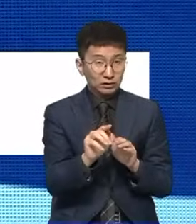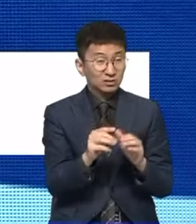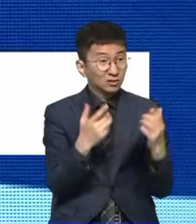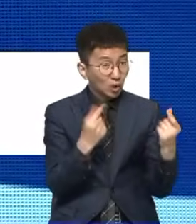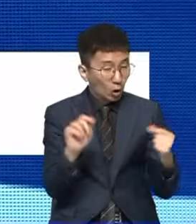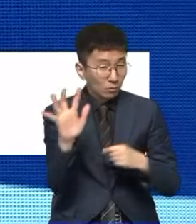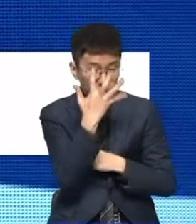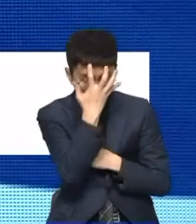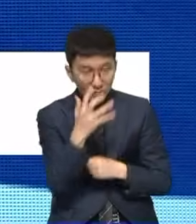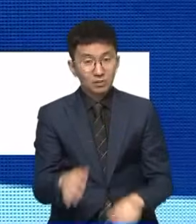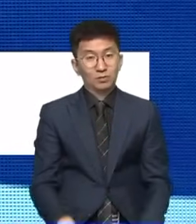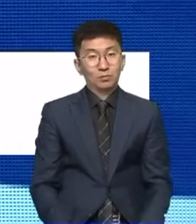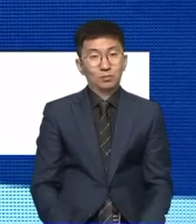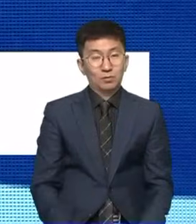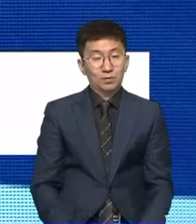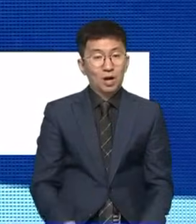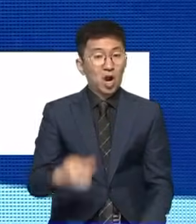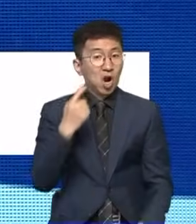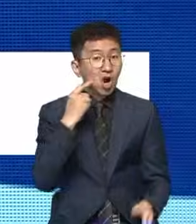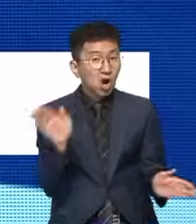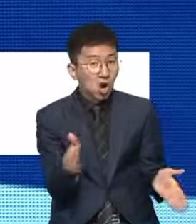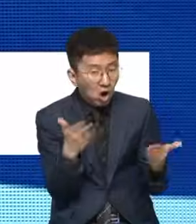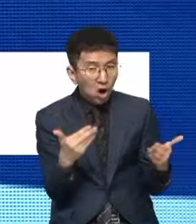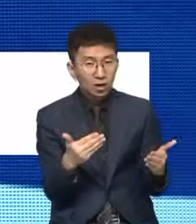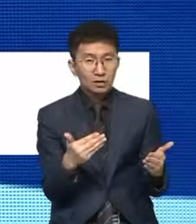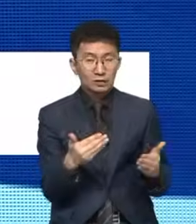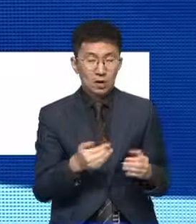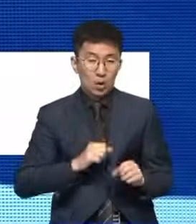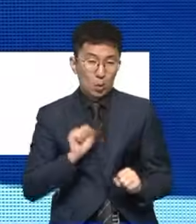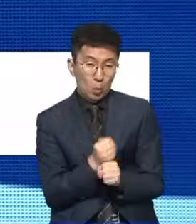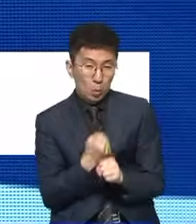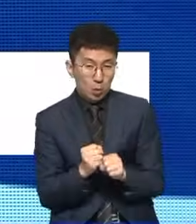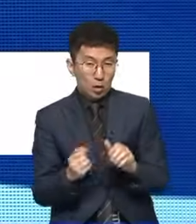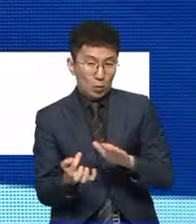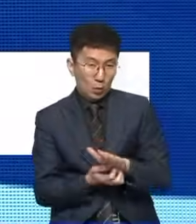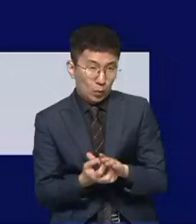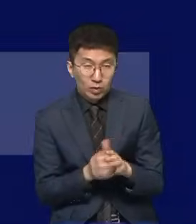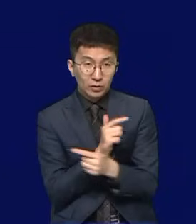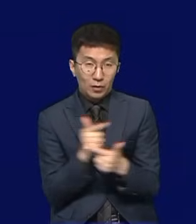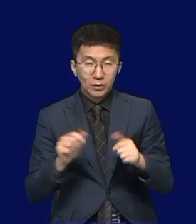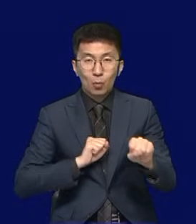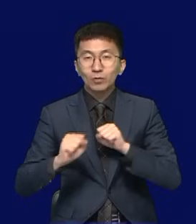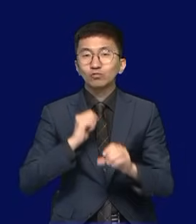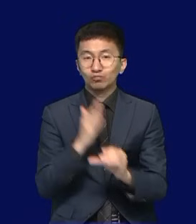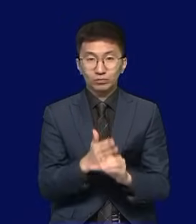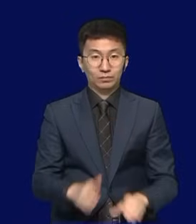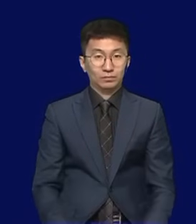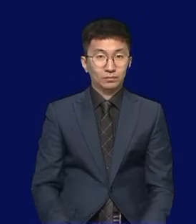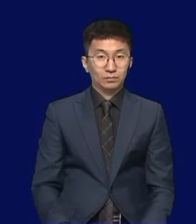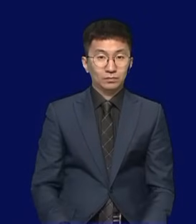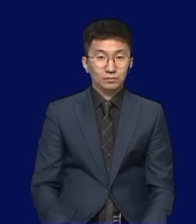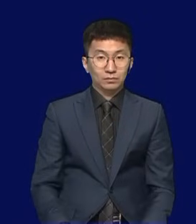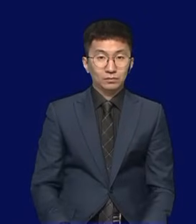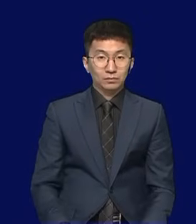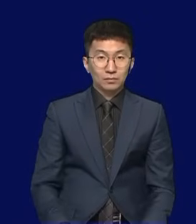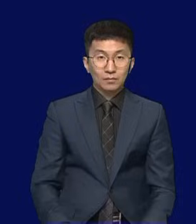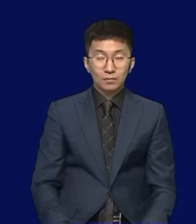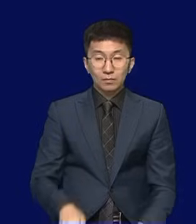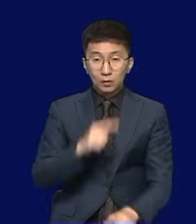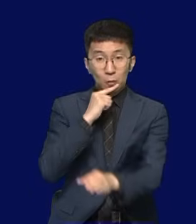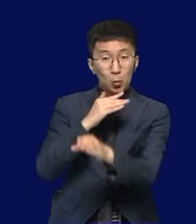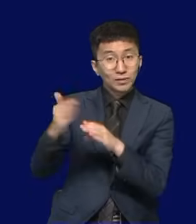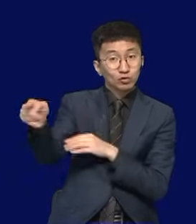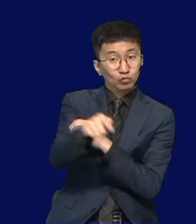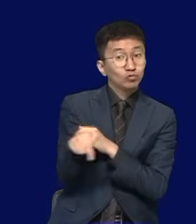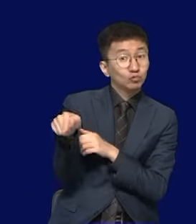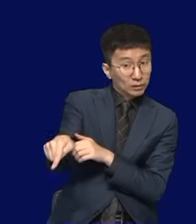선동과 야비하고 폐륜적인 공작을 일삼아 왔습니다. 윤 대통령은 결코 이런